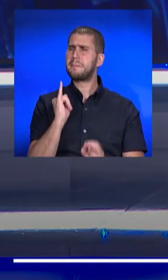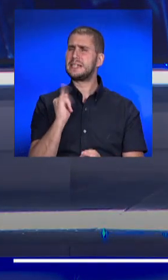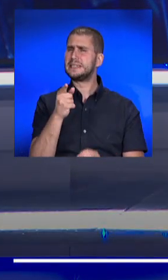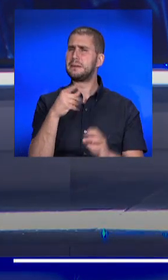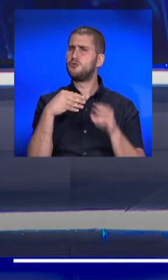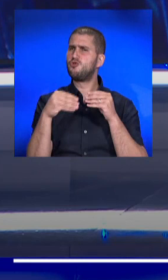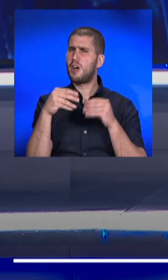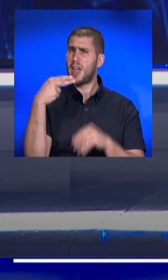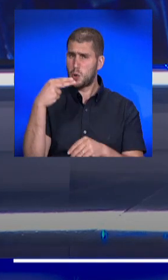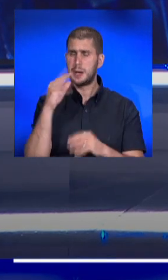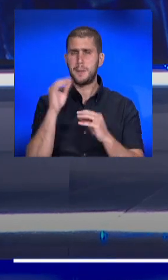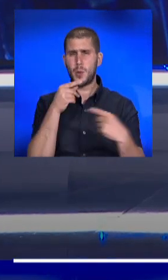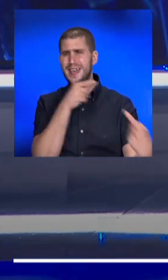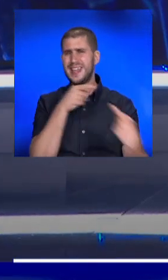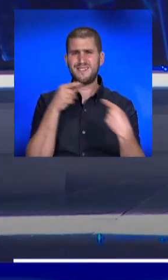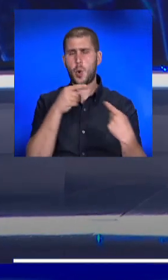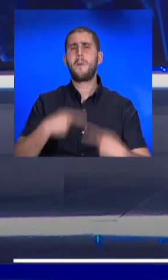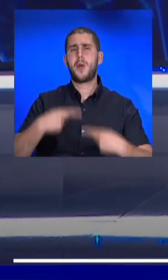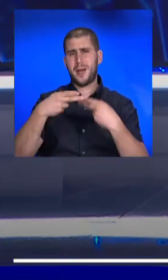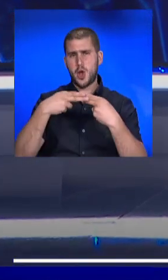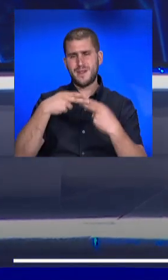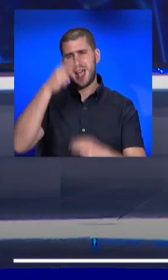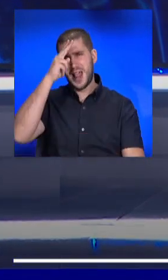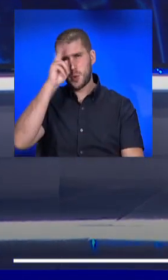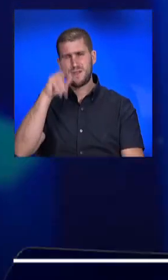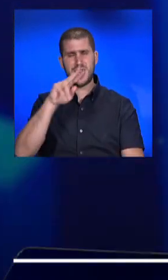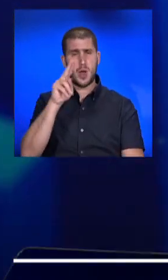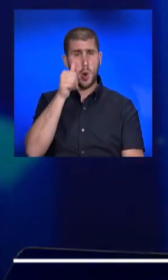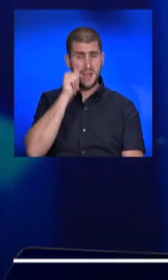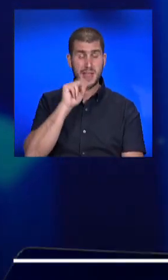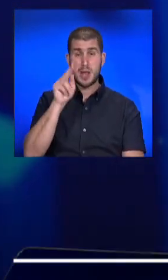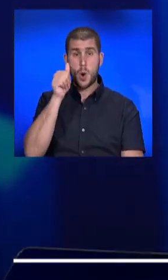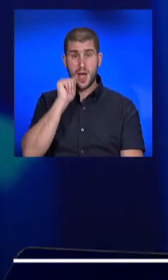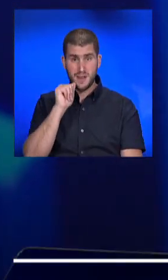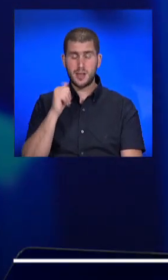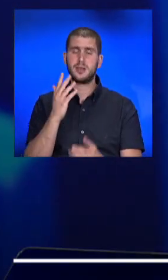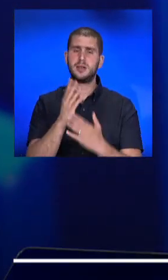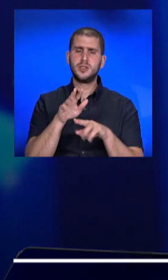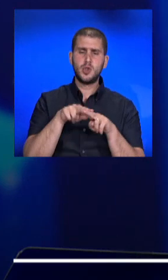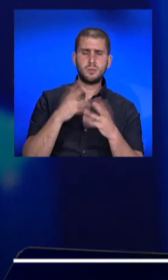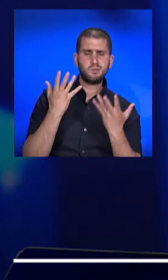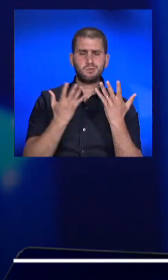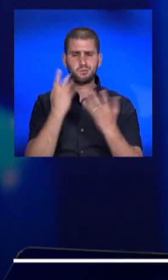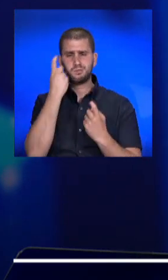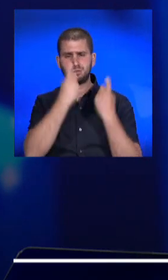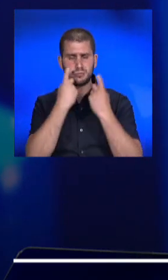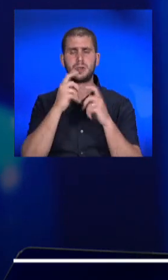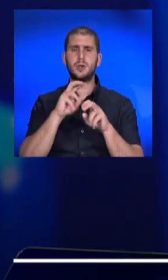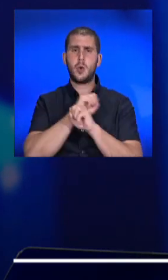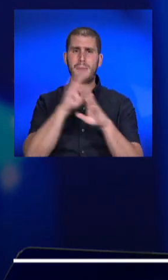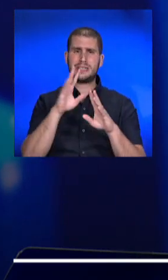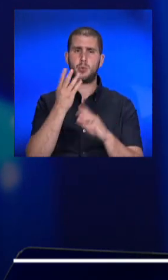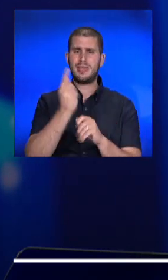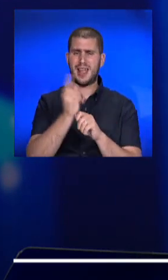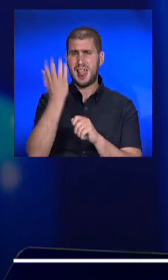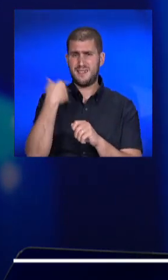זה עוד כנראה יתווכחו ביממה הקרובה אנשי הליכוד ואנשי כחול לבן. בכחול לבן נותרו ספקנים והוציאו הודעה רק ממש דקה לפני שנכנסנו